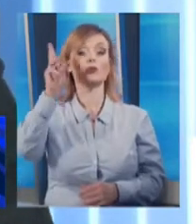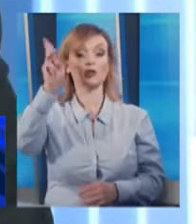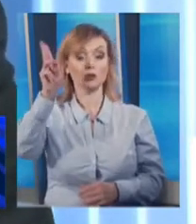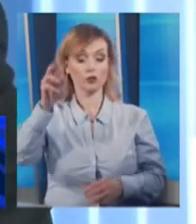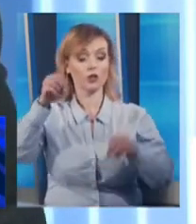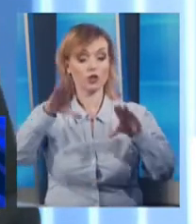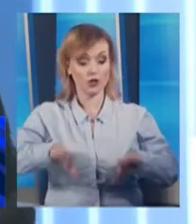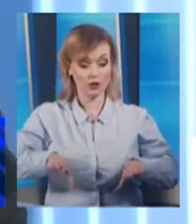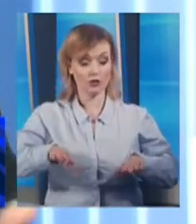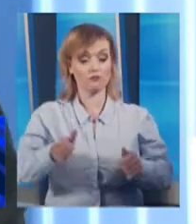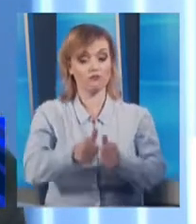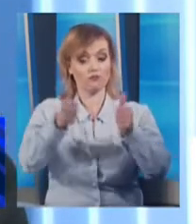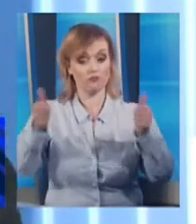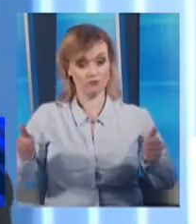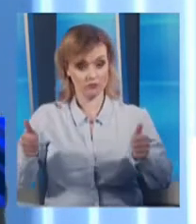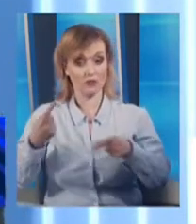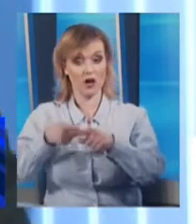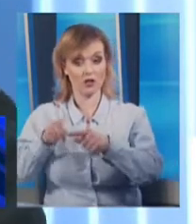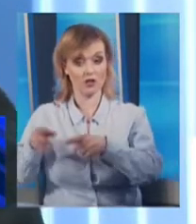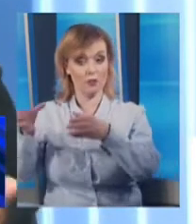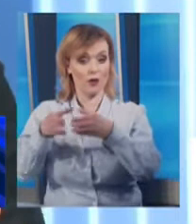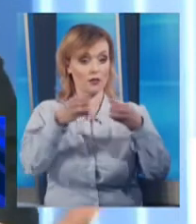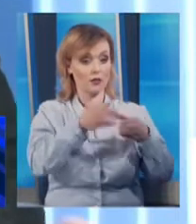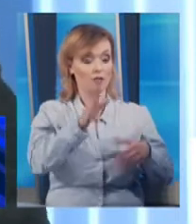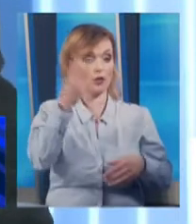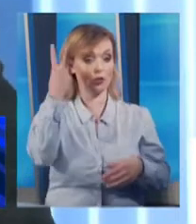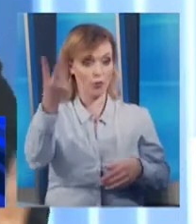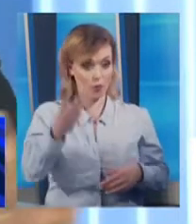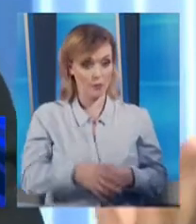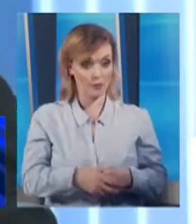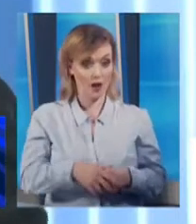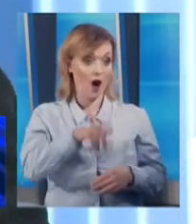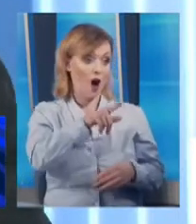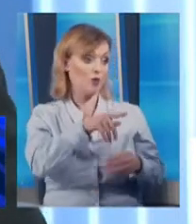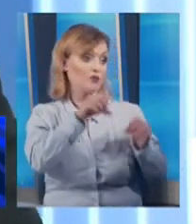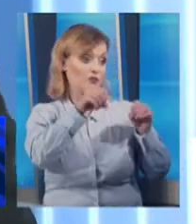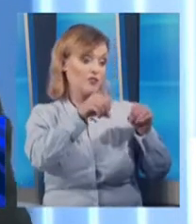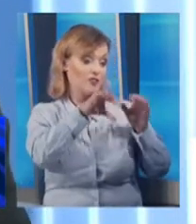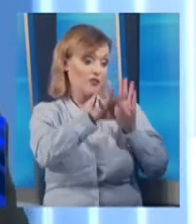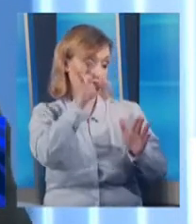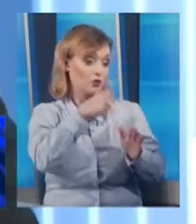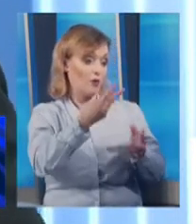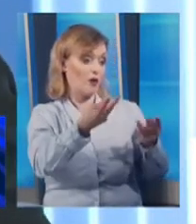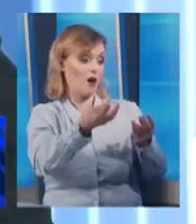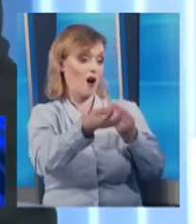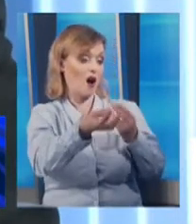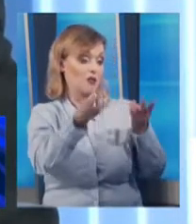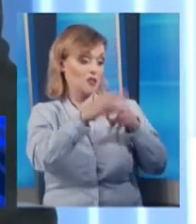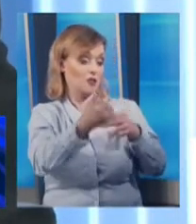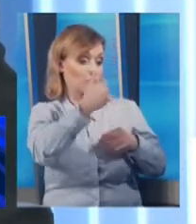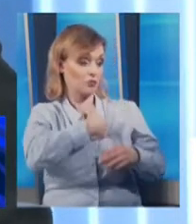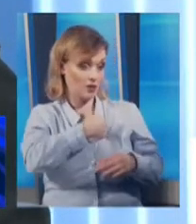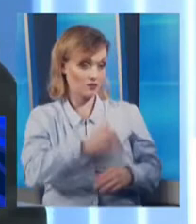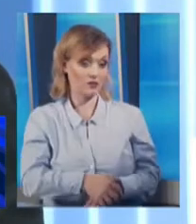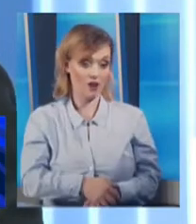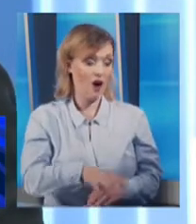în pofida promisiunii de a nu merge cu două fracțiuni, ci cu un singur grup, a ales să rămână cu noi. Dânsul face opinie separată și este dreptul lui să facă